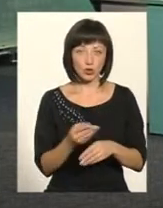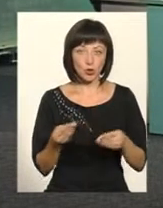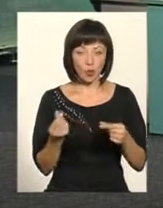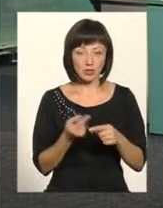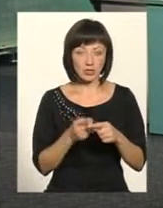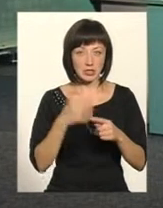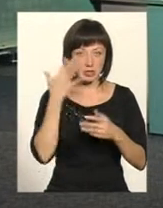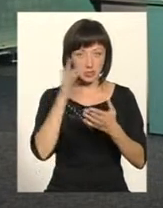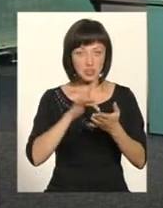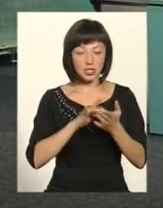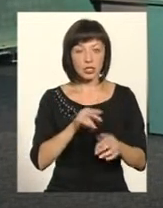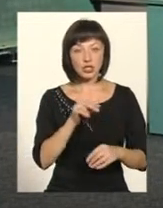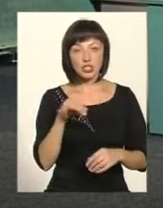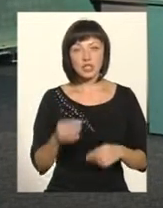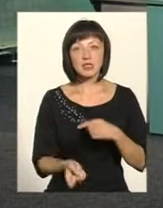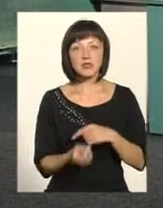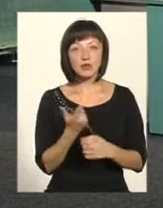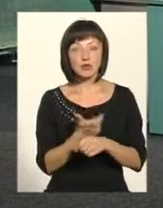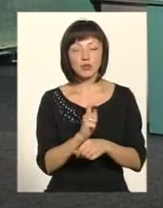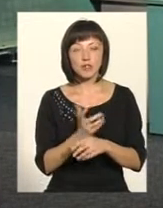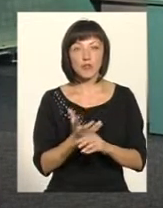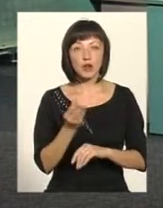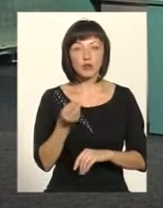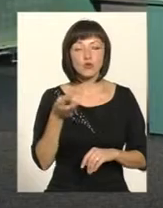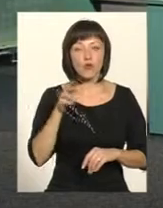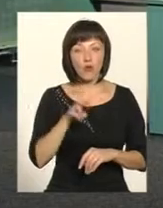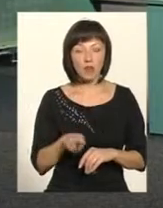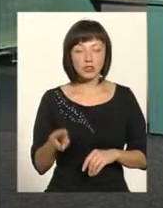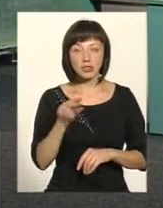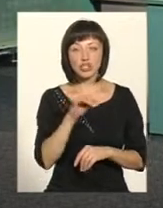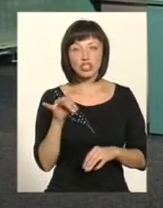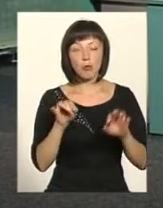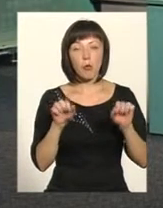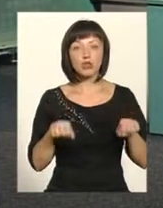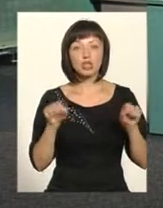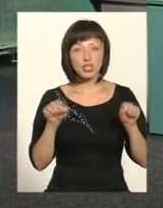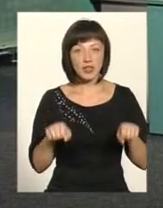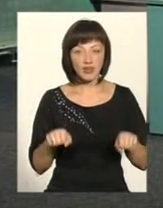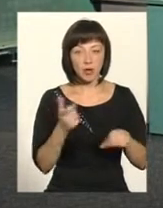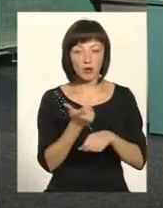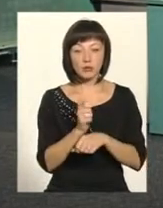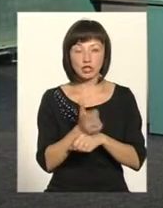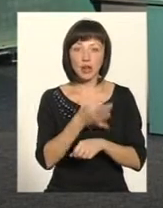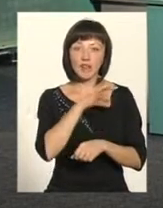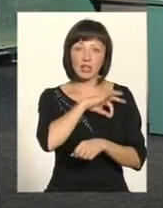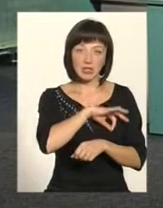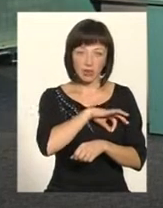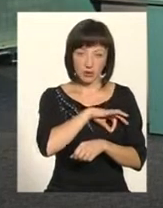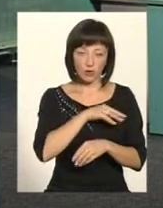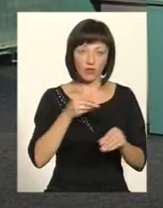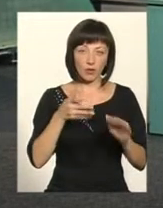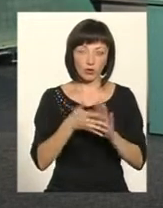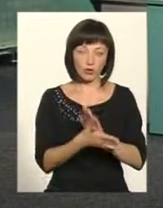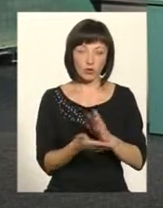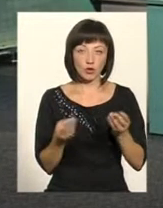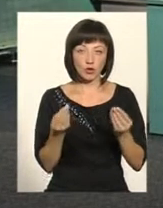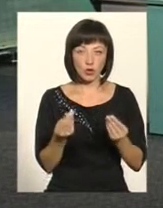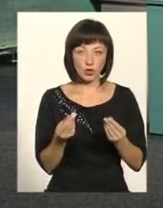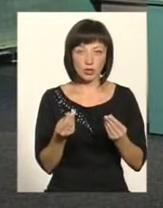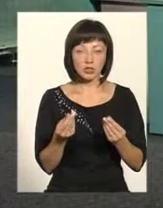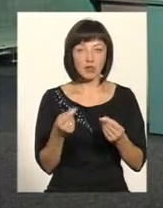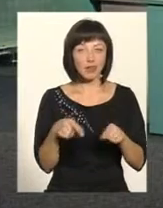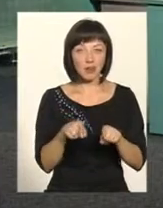цілі? Чи з'явилося більше фінансування якогось? Чи, можливо, більш ефективно використовуються ці гроші, які потрапляють,